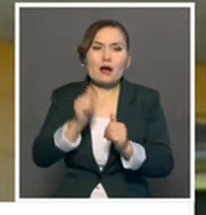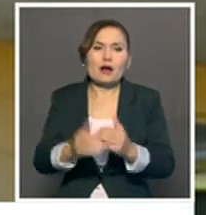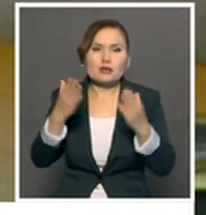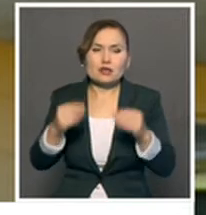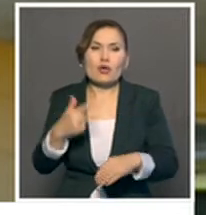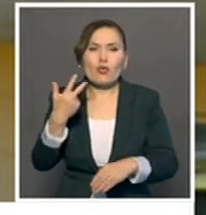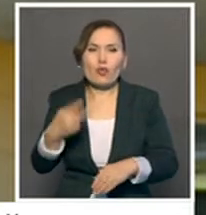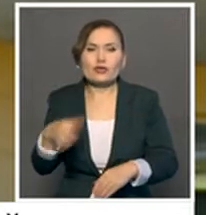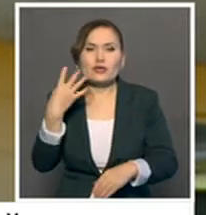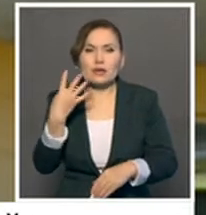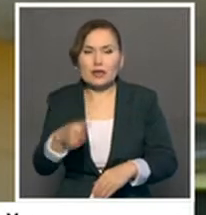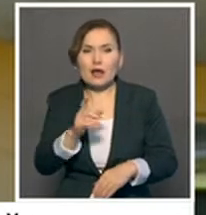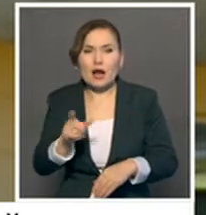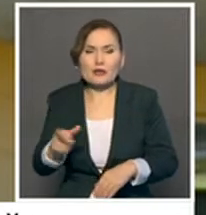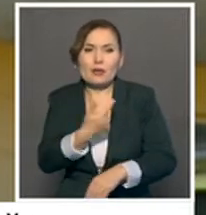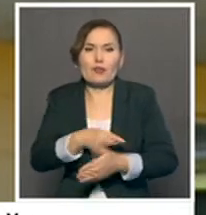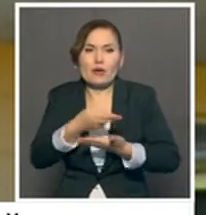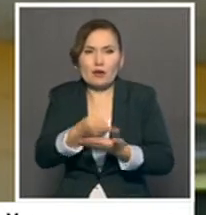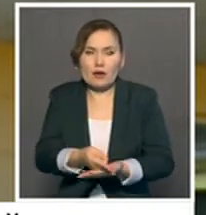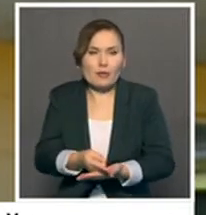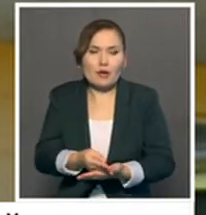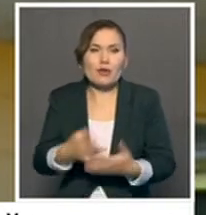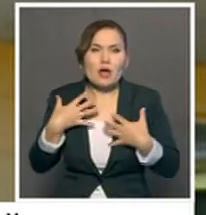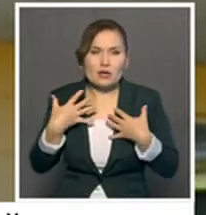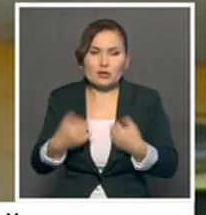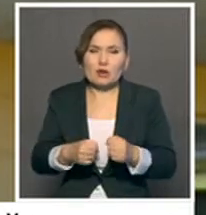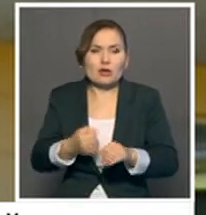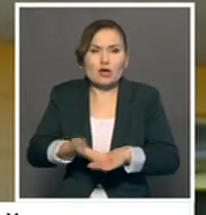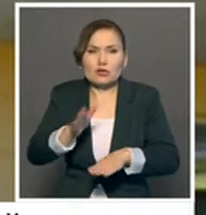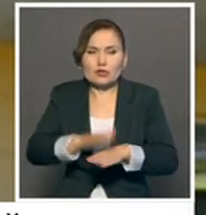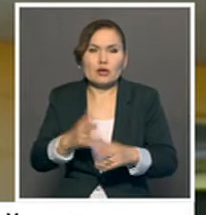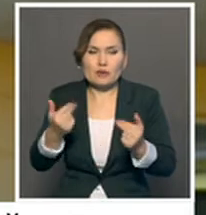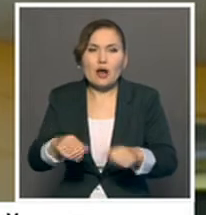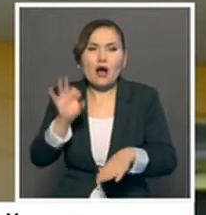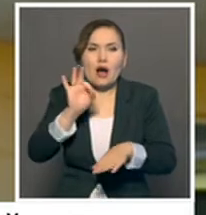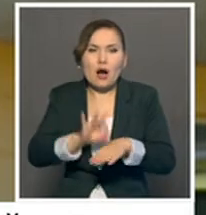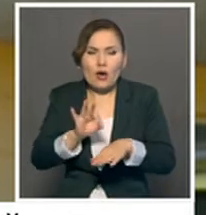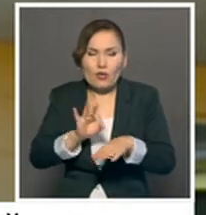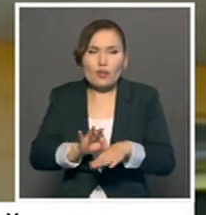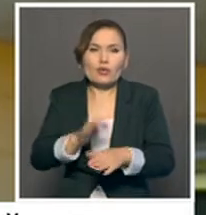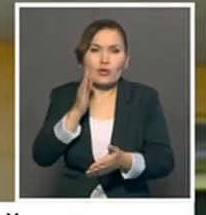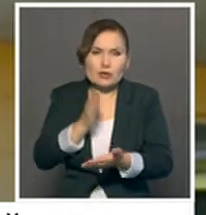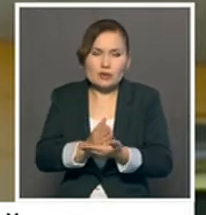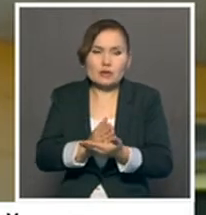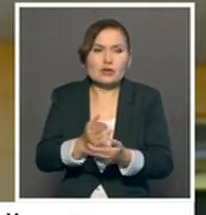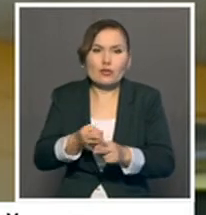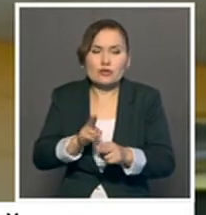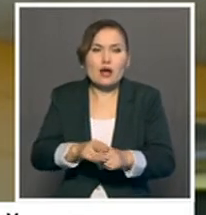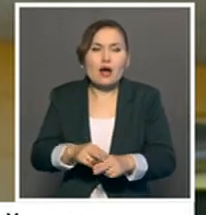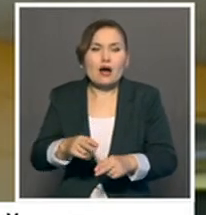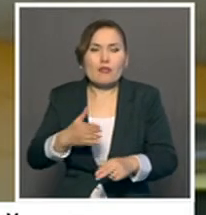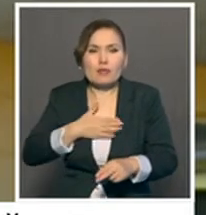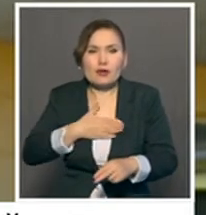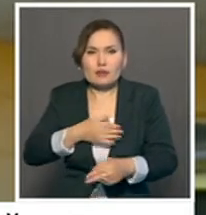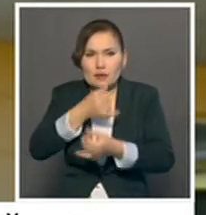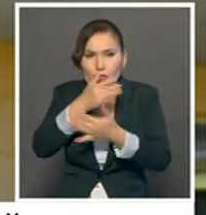өзі орташа ауыр жағдайда түсіп жатыр. Ол жоқ емес, ауруды қазір жоққа шығарып, қайтадан бұрынғыдай